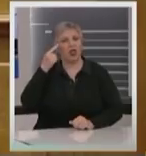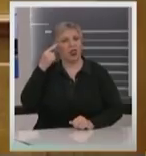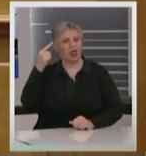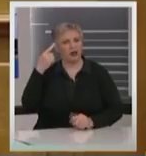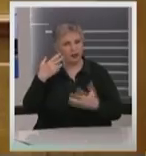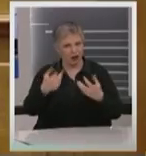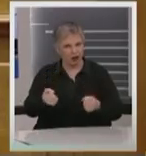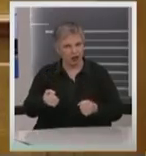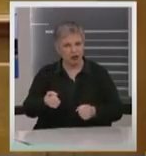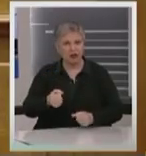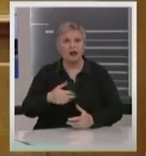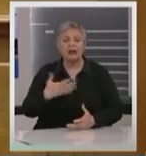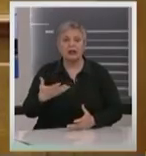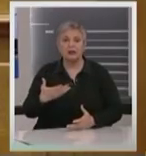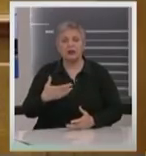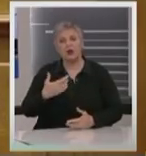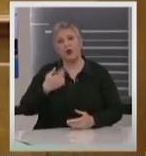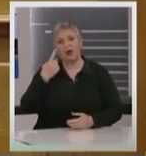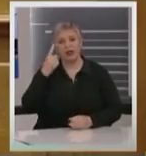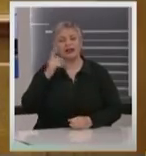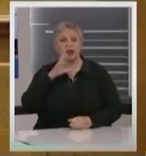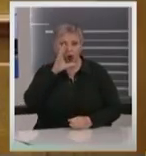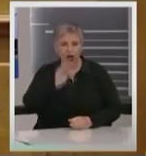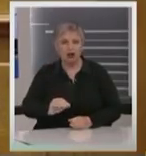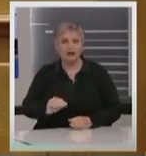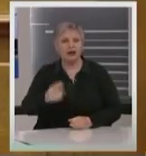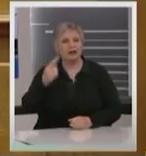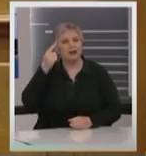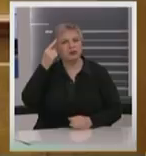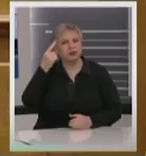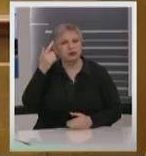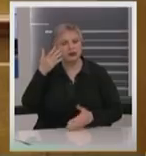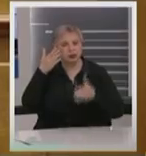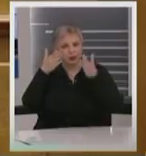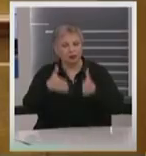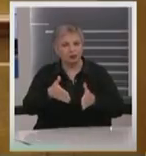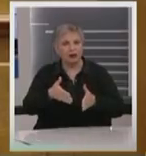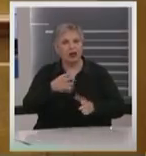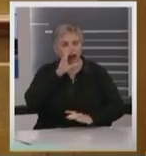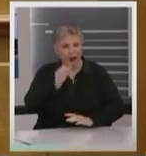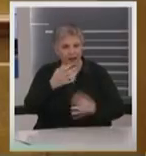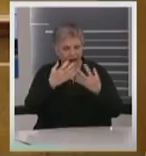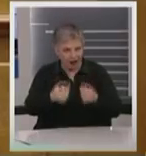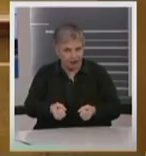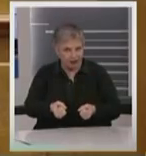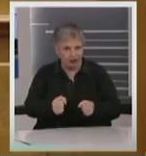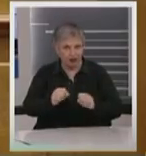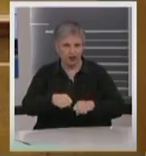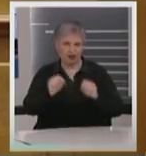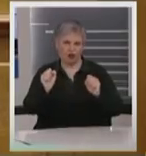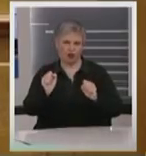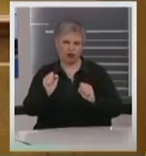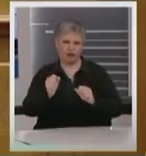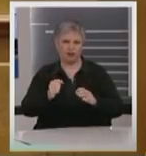έχετε οποιαδήποτε πραγματική ιδεολογία. Εξάλλου σας το θυμίζουν με